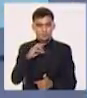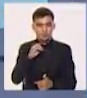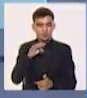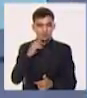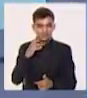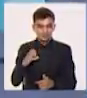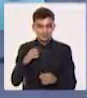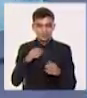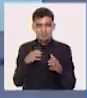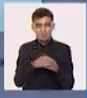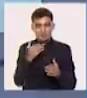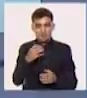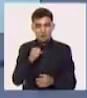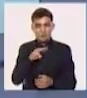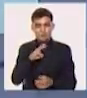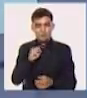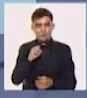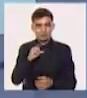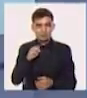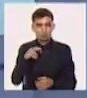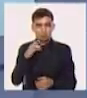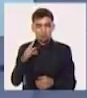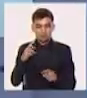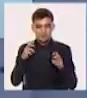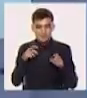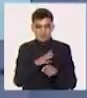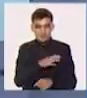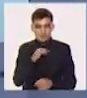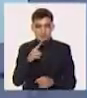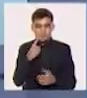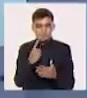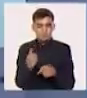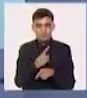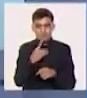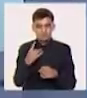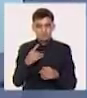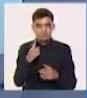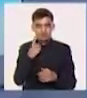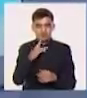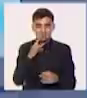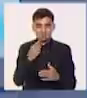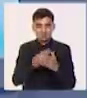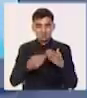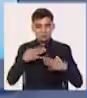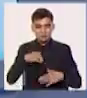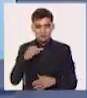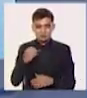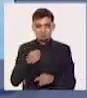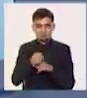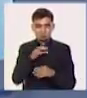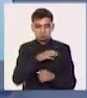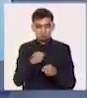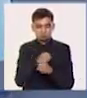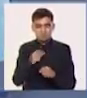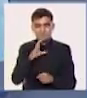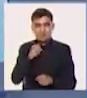брендінің амбассадоры атанды. Батыр кәсіпқой рингте бірде бір рет жеңіліп көрмеген. Өткен жылы ол әлемнің экс-чемпионы Мигель Васкесті тізе